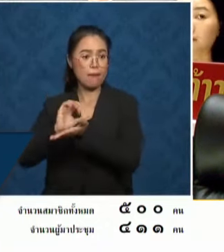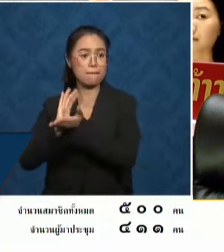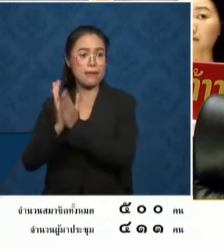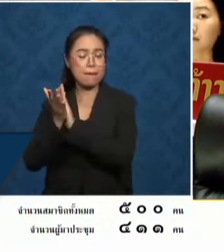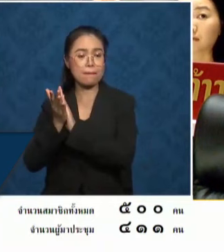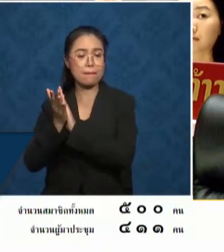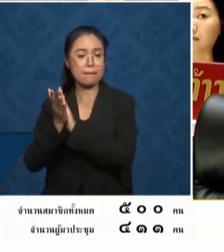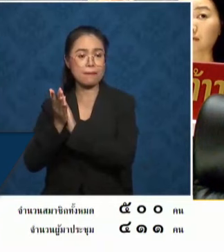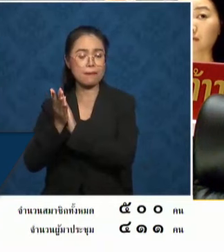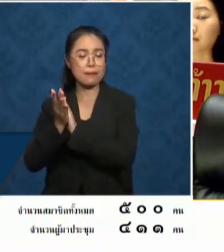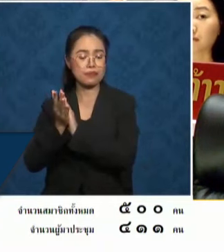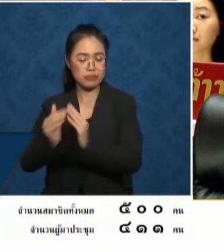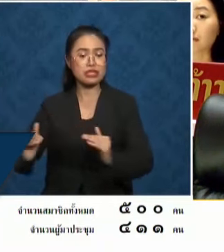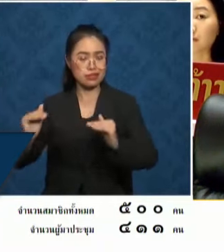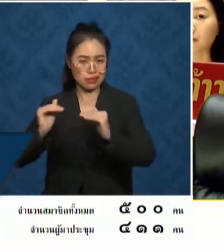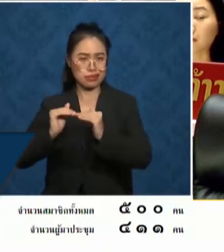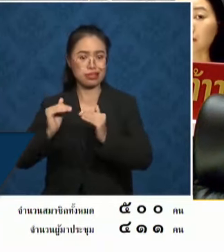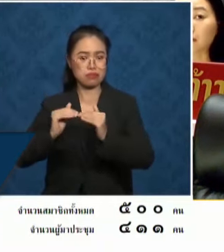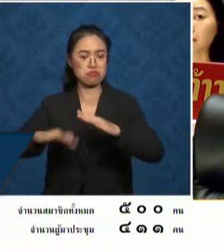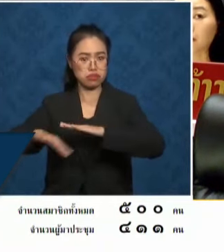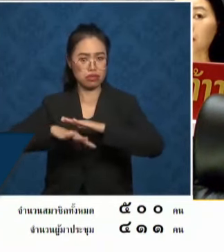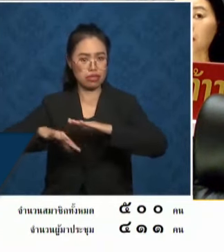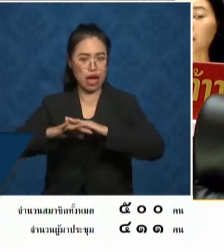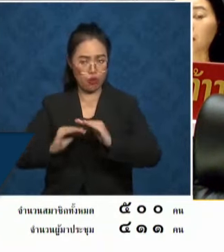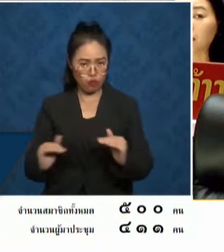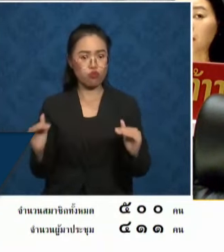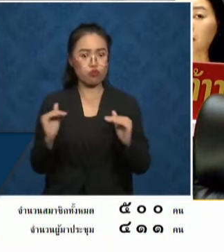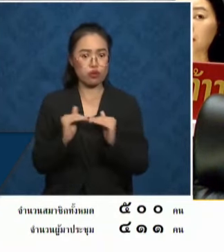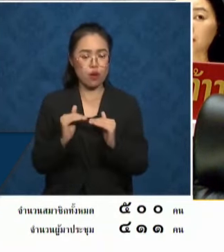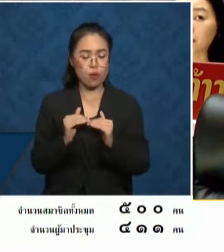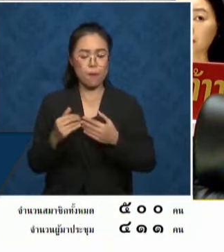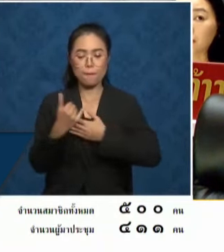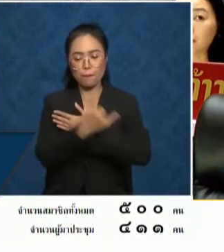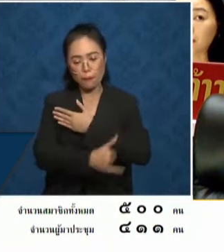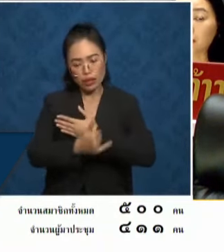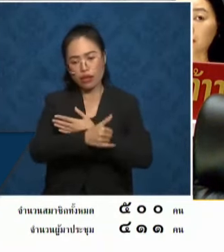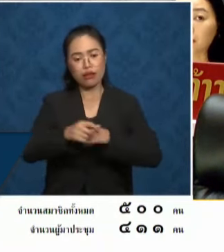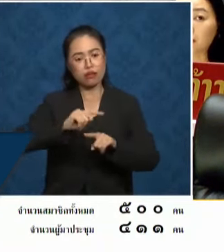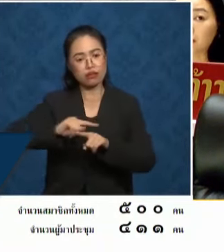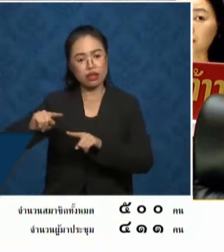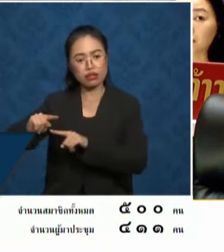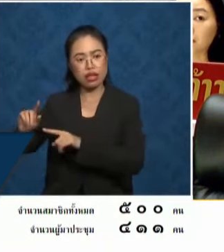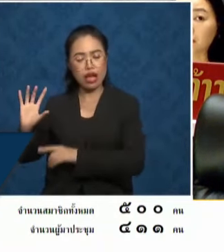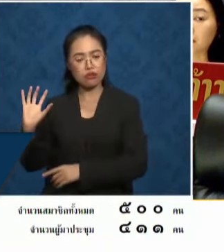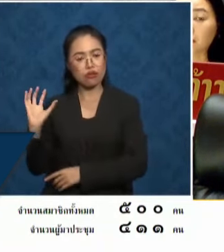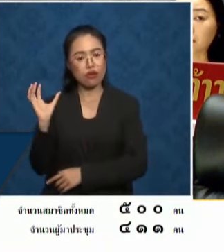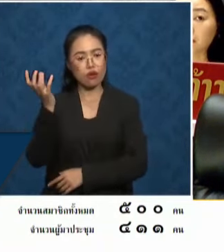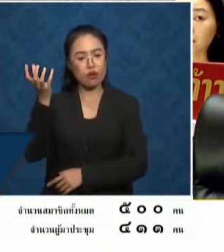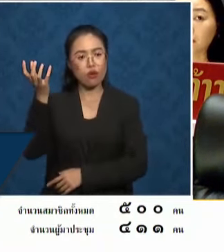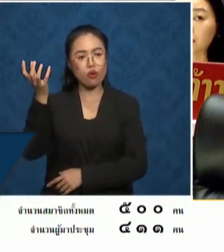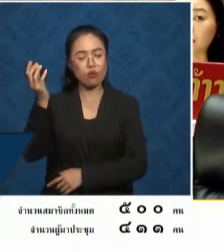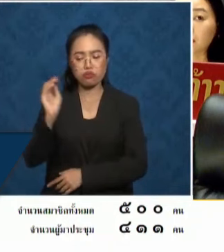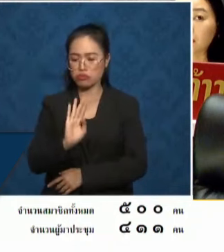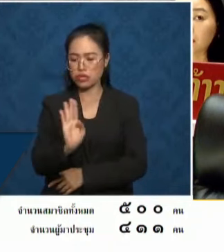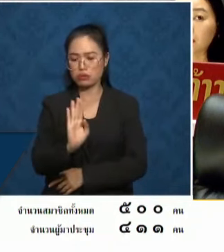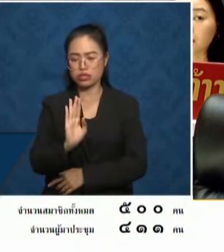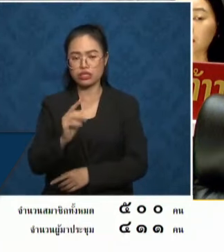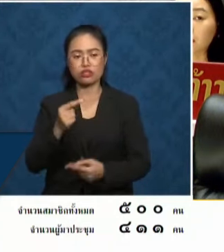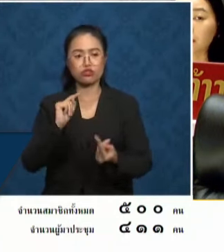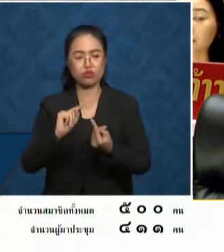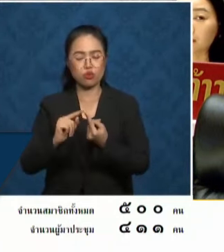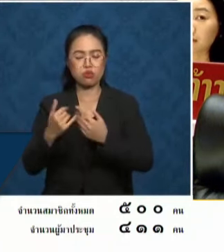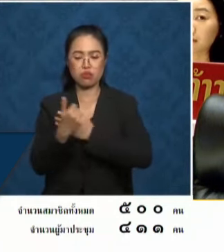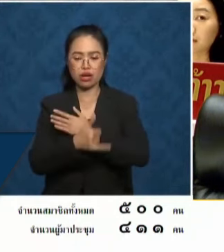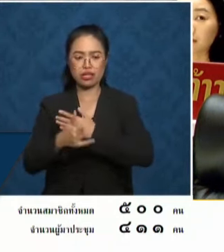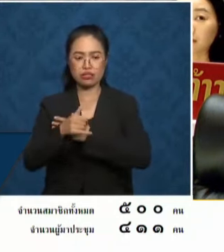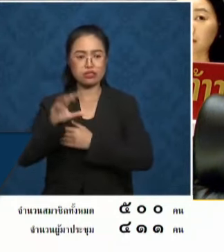ว่าที่สำคัญเนี่ยประเทศไม่มีประเทศไหนในโลกนี้นะคะที่ล่มสลายเพียงเพราะว่าประเทศนั้น